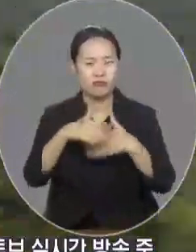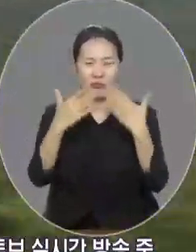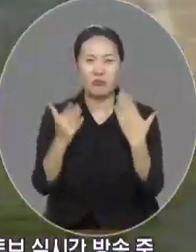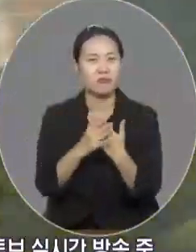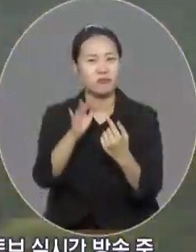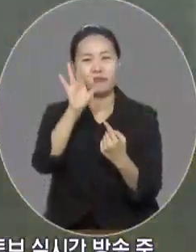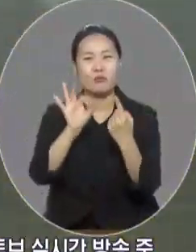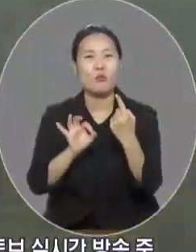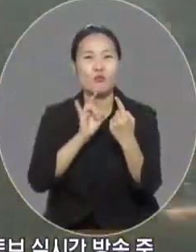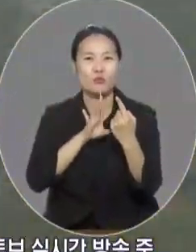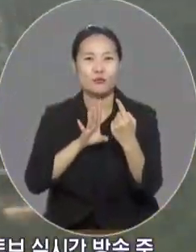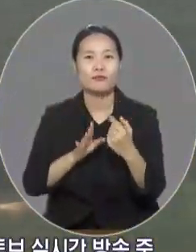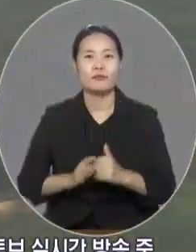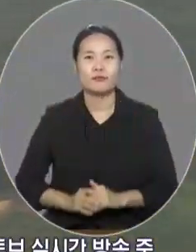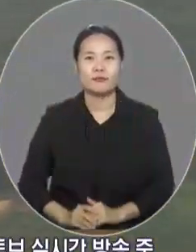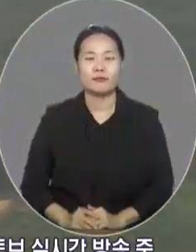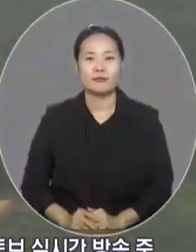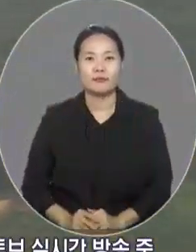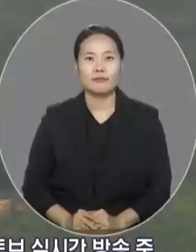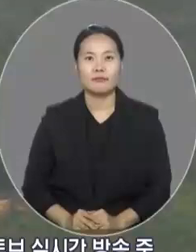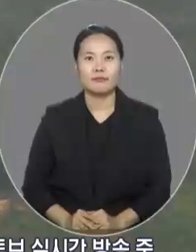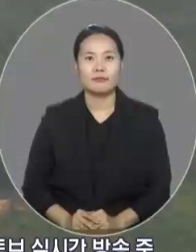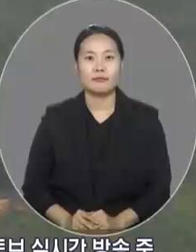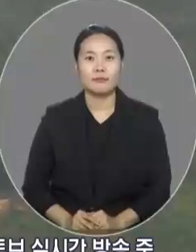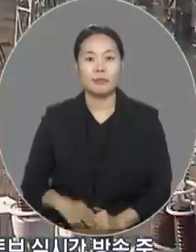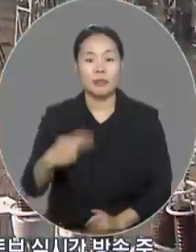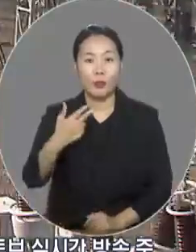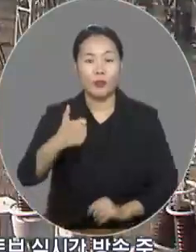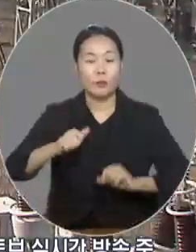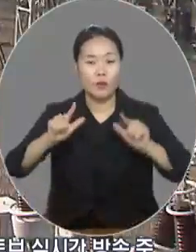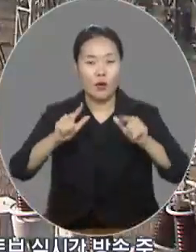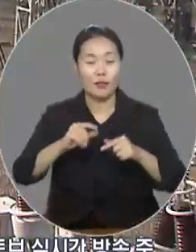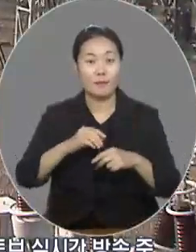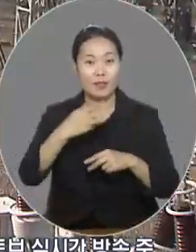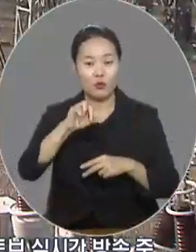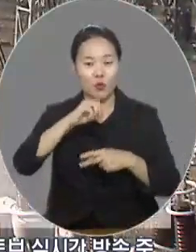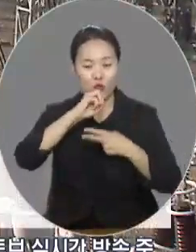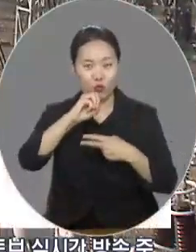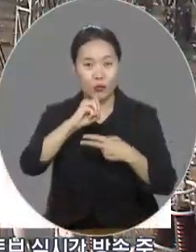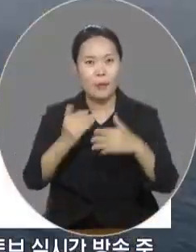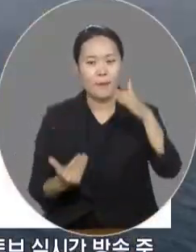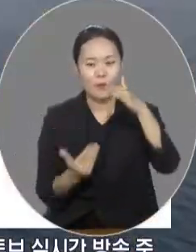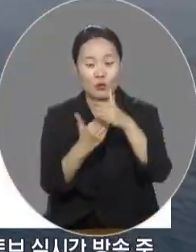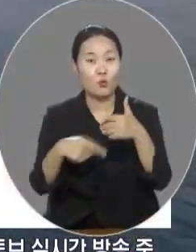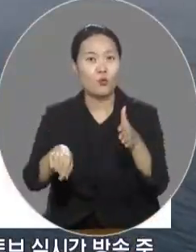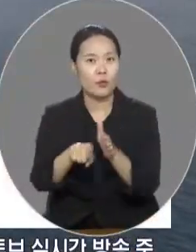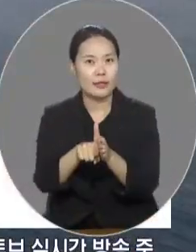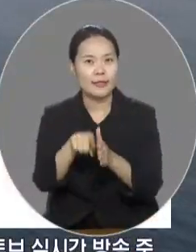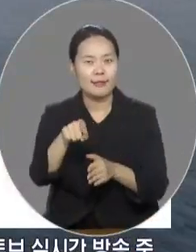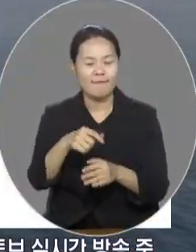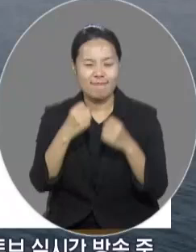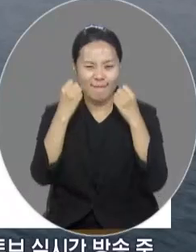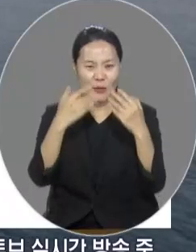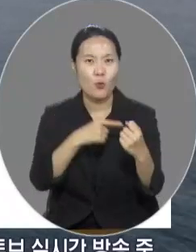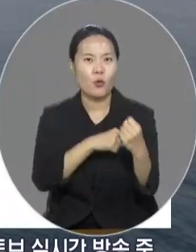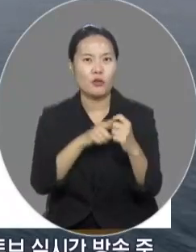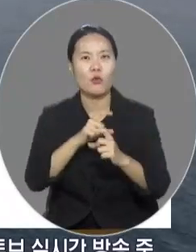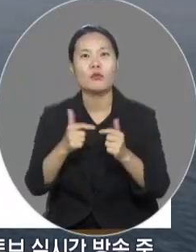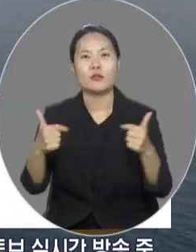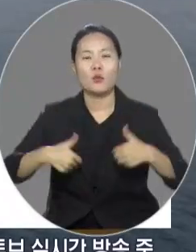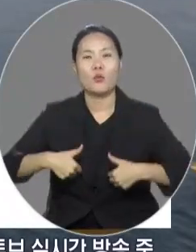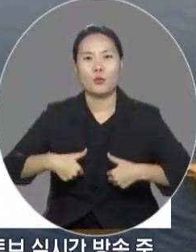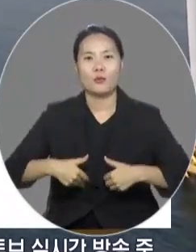겨우 1%대에 그치고 있습니다. 2050년 넷째로 탄소 중립 실현을 위해선 신재생에너지